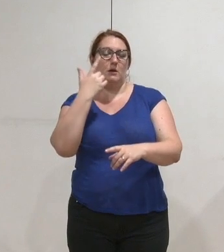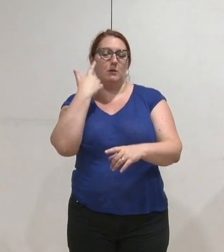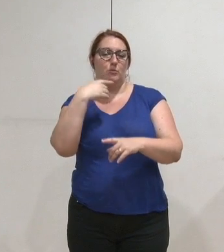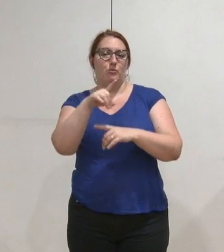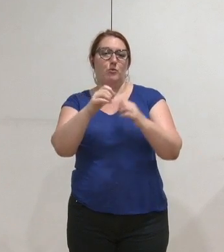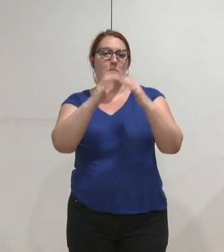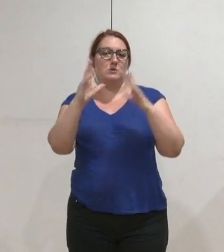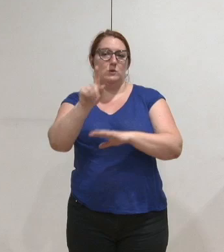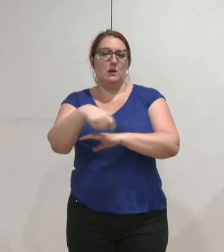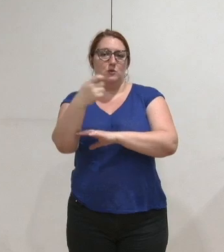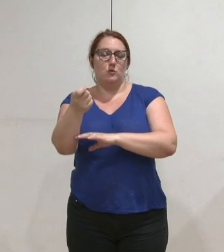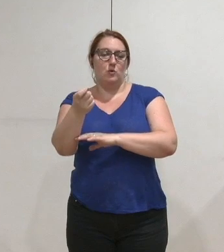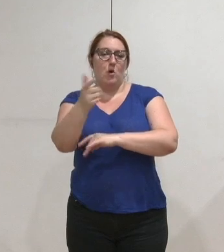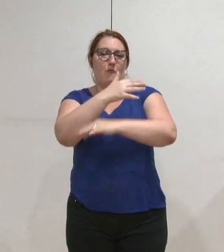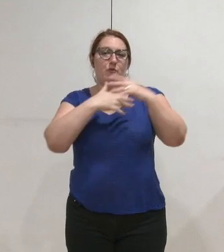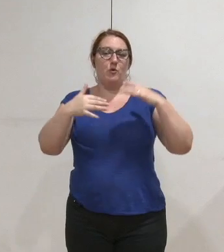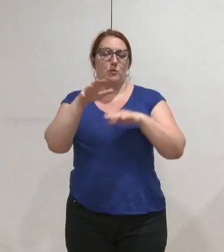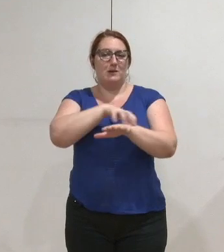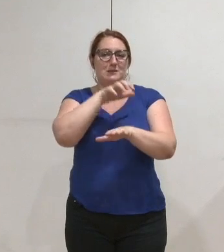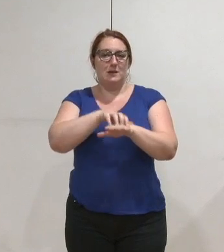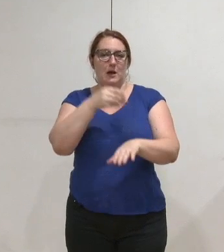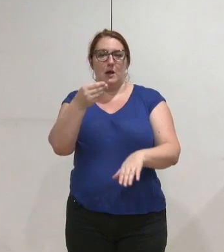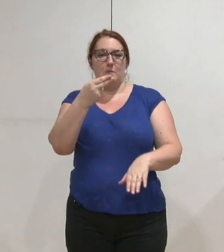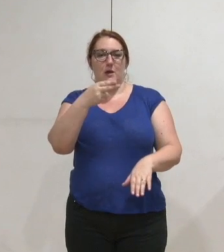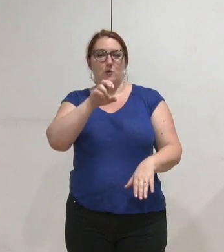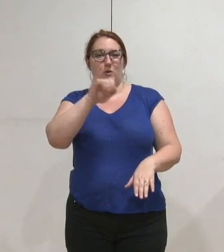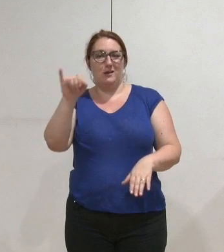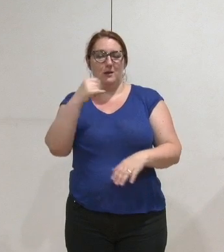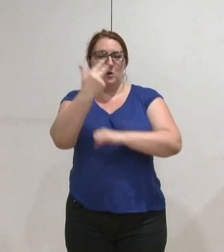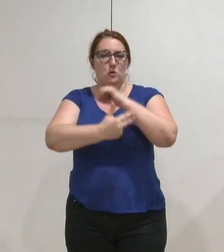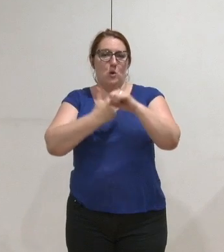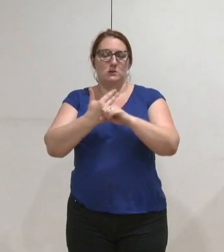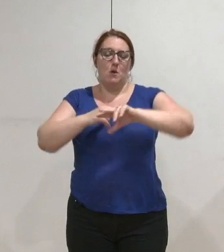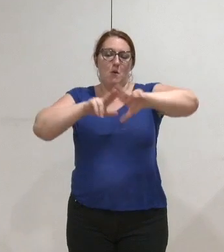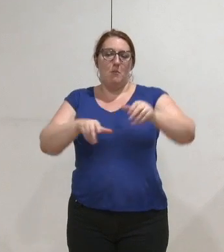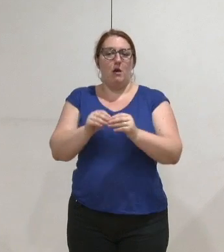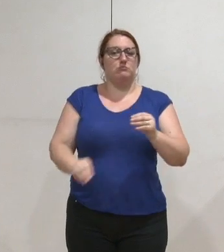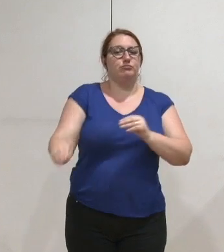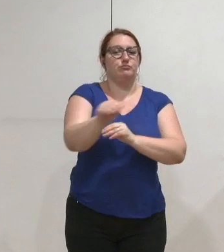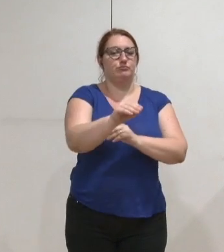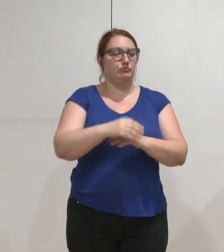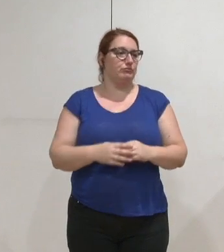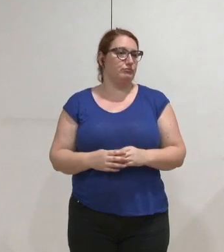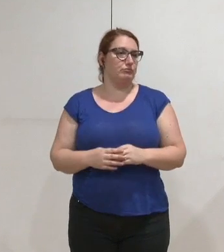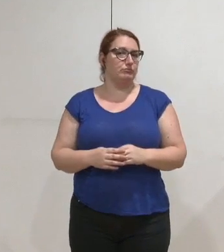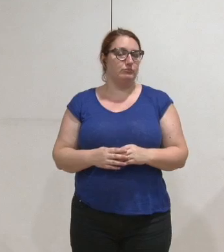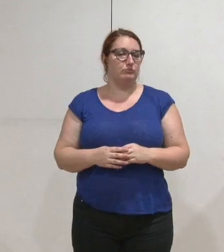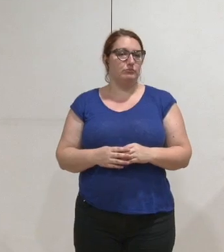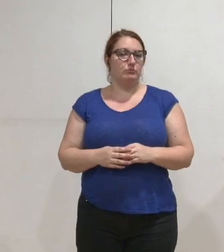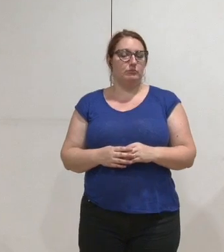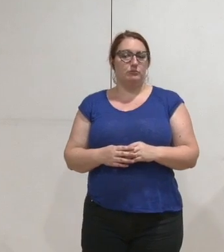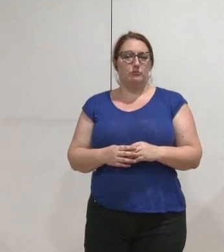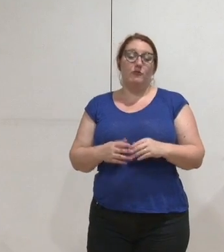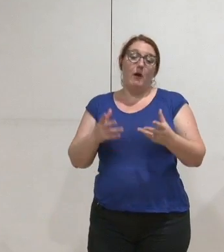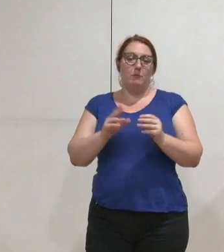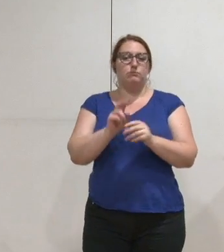l'Environnement de l'iser la MNEI renouvellement pour 3 ans du bail de la mise à disposition pardon qui ne prend